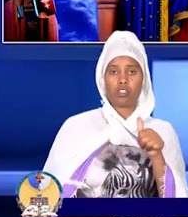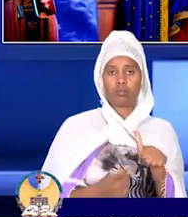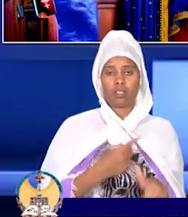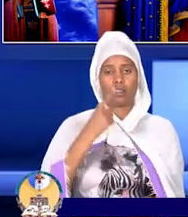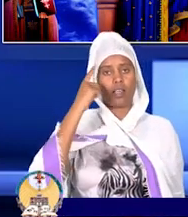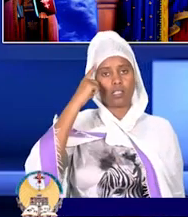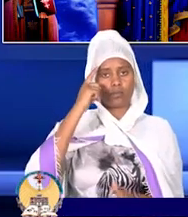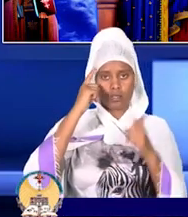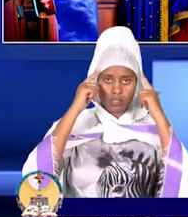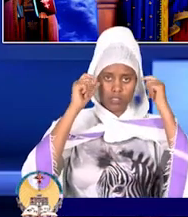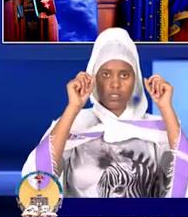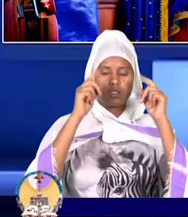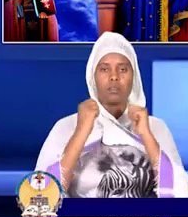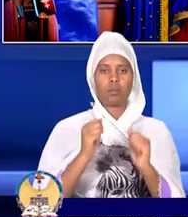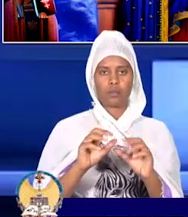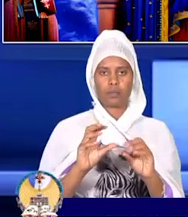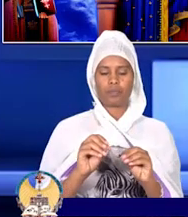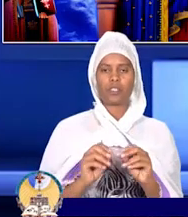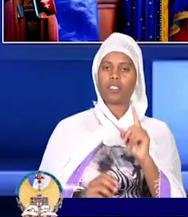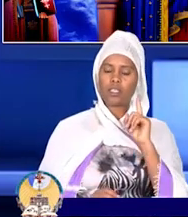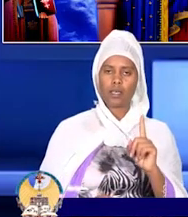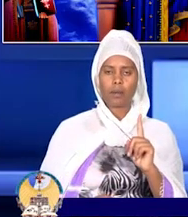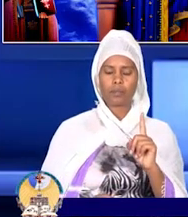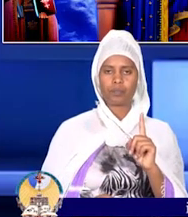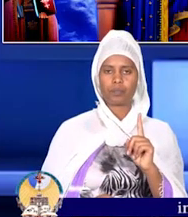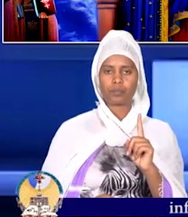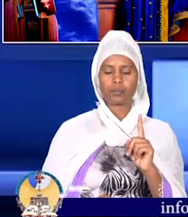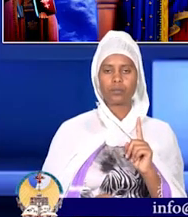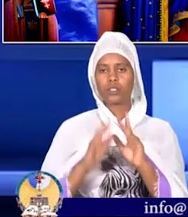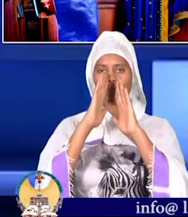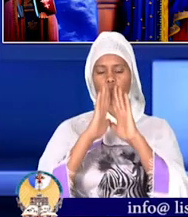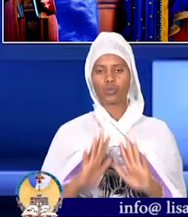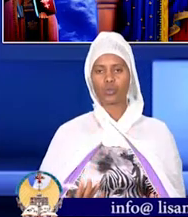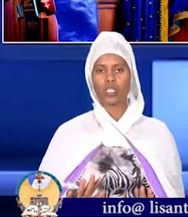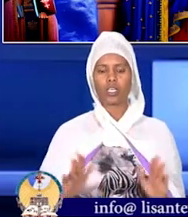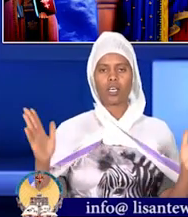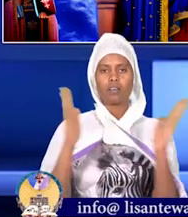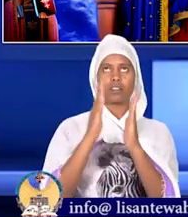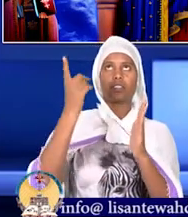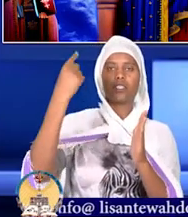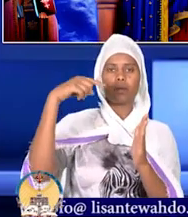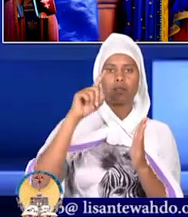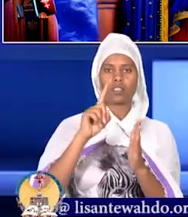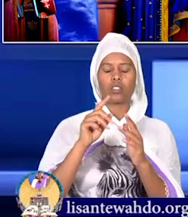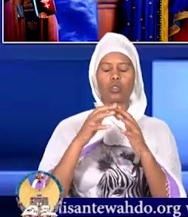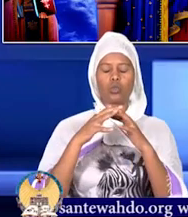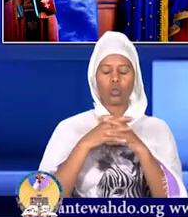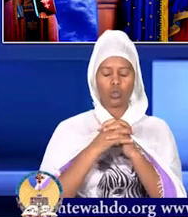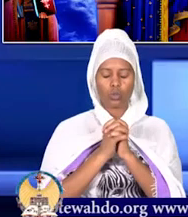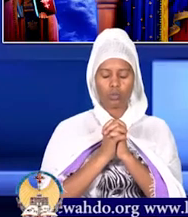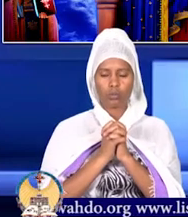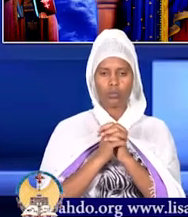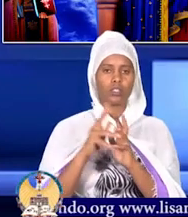እዩ? እዚ መጀመርያ ክንርእዮ ይግብኣና። ቀዳማይ ቅዱሳን ኣብ ቅድሚ